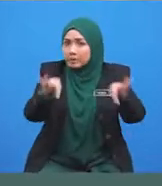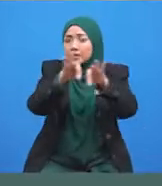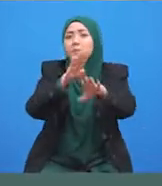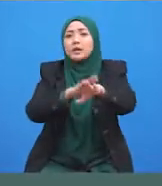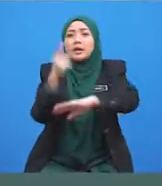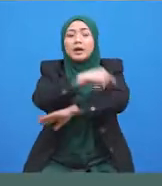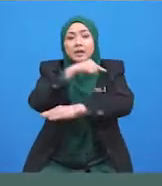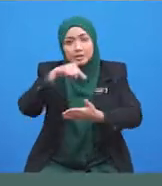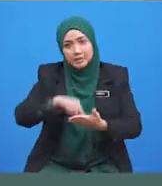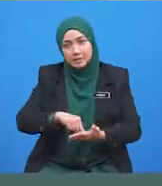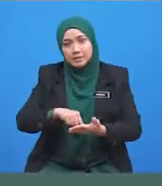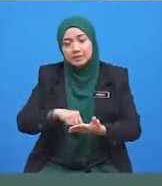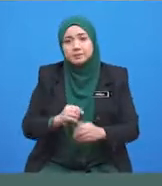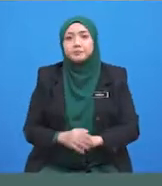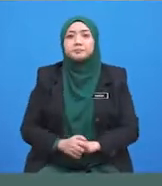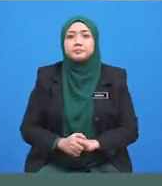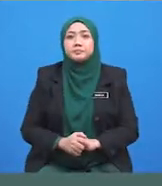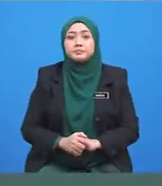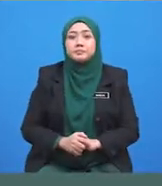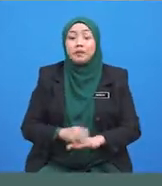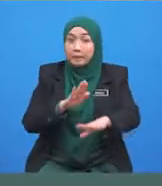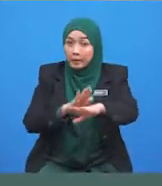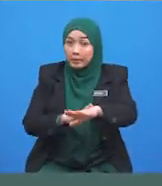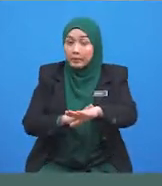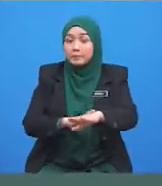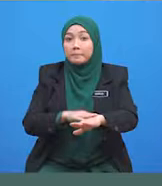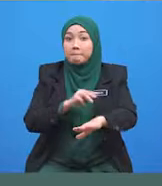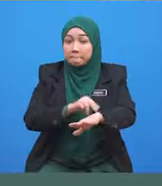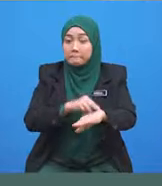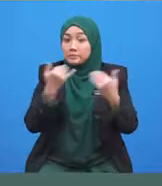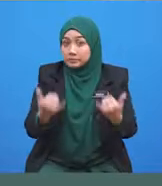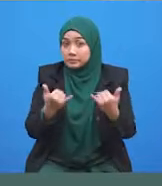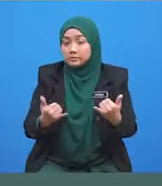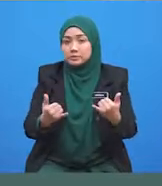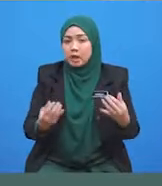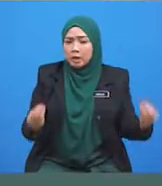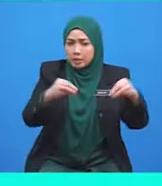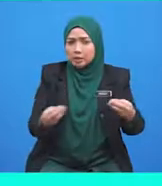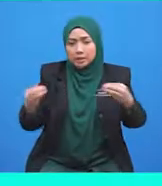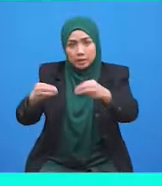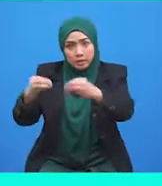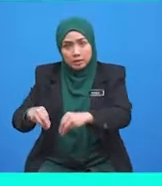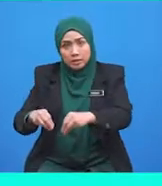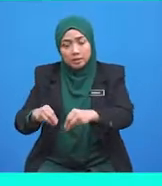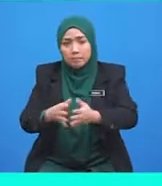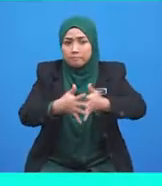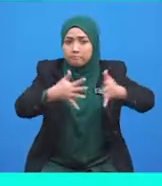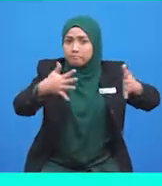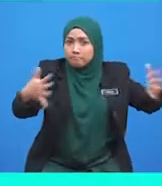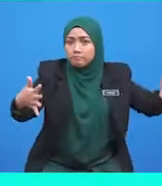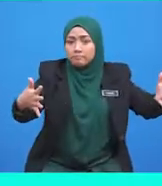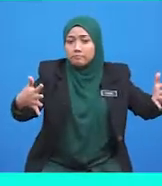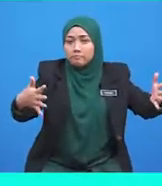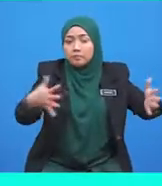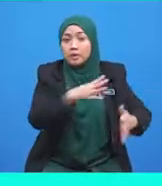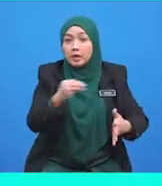ini. Justru, pada masa kini, aktiviti pertanian telah berkembang menjadi pertanian komersial